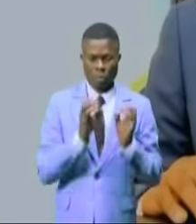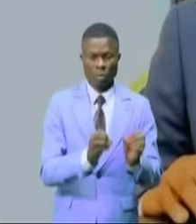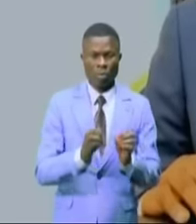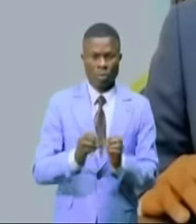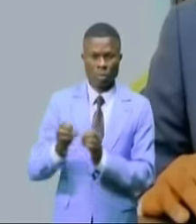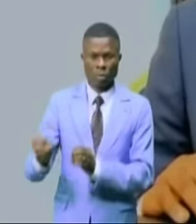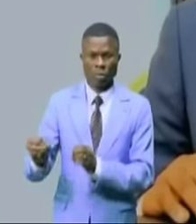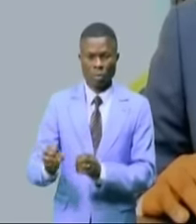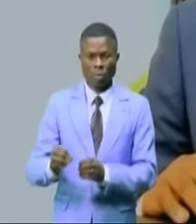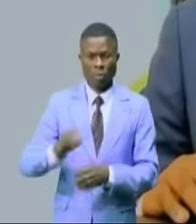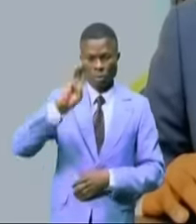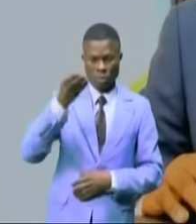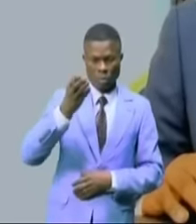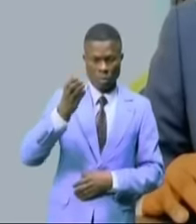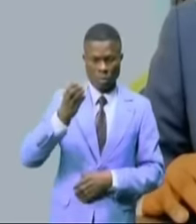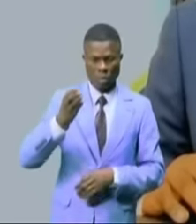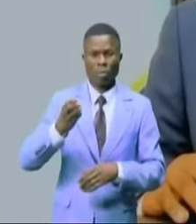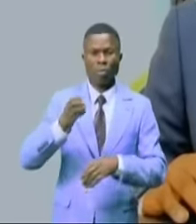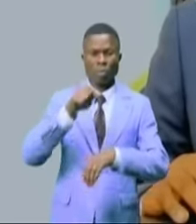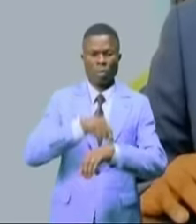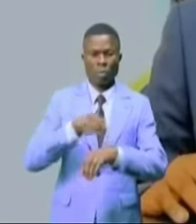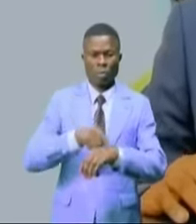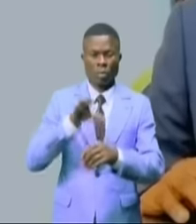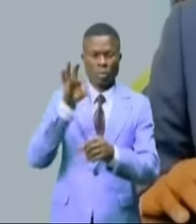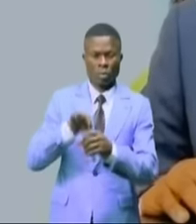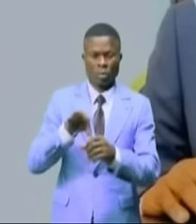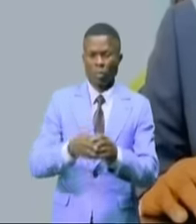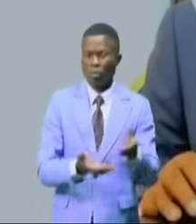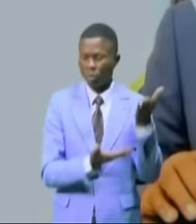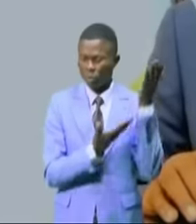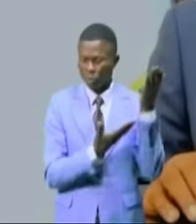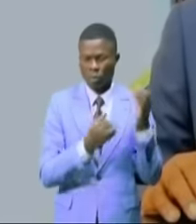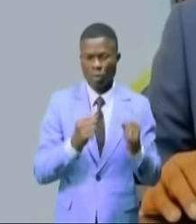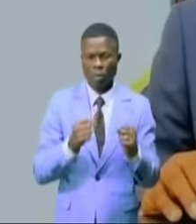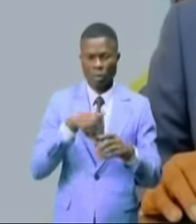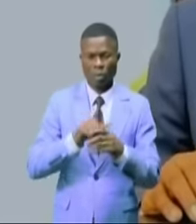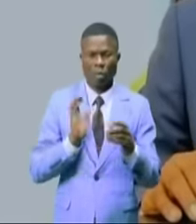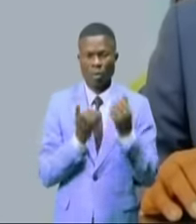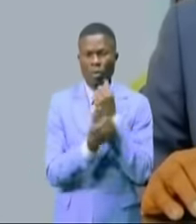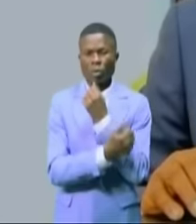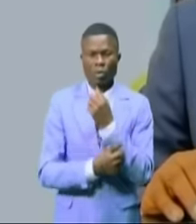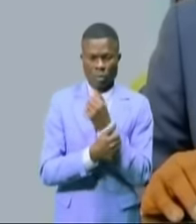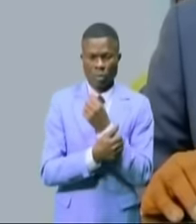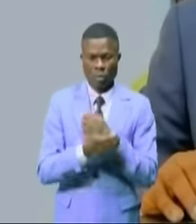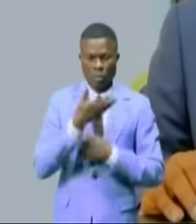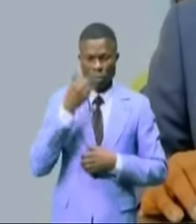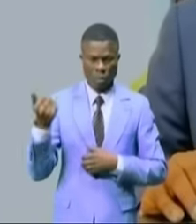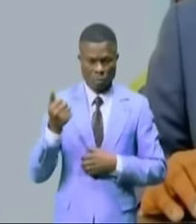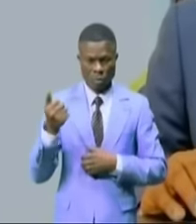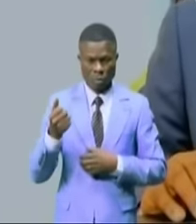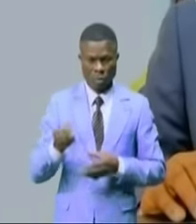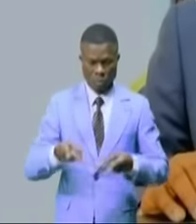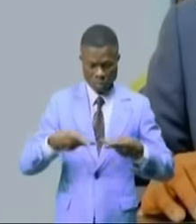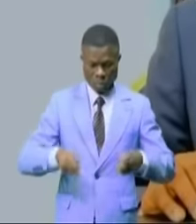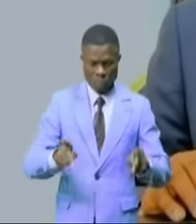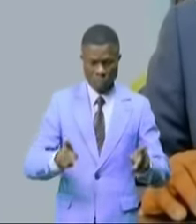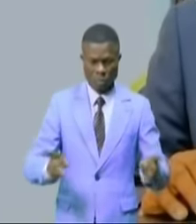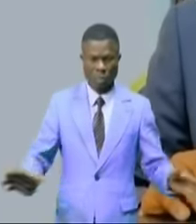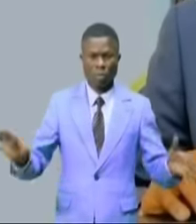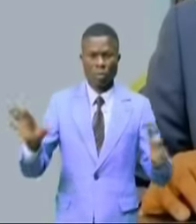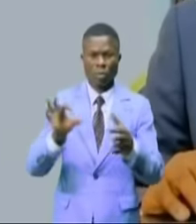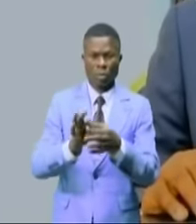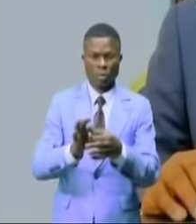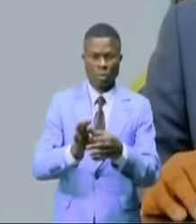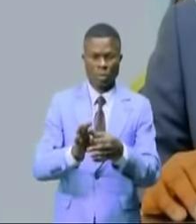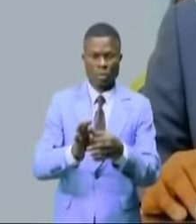L'organisation de ce quatrième cycle électoral est d'une importance capitale, car elle permet la consolidation de